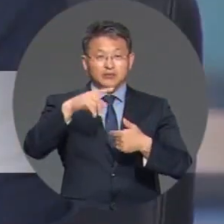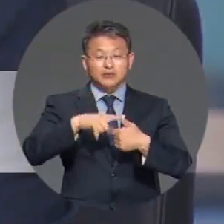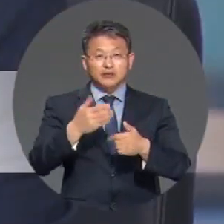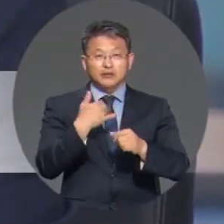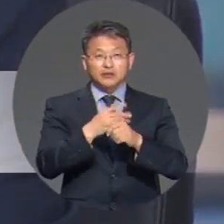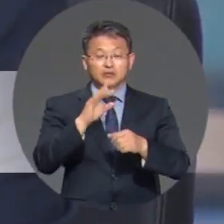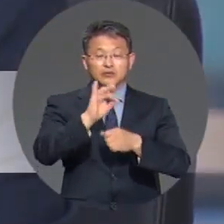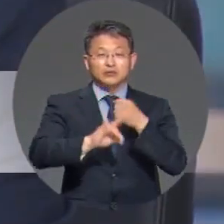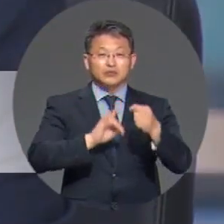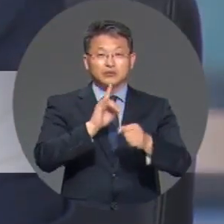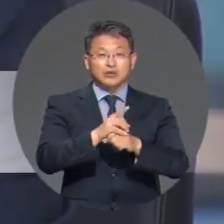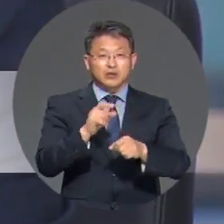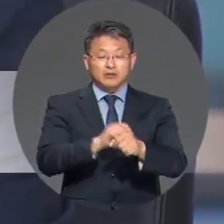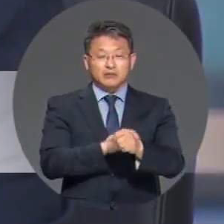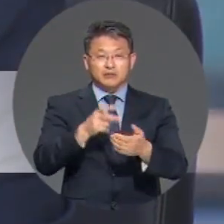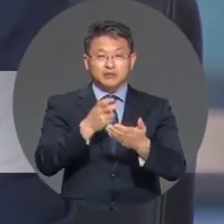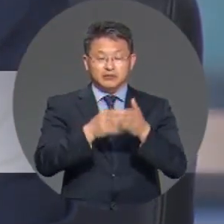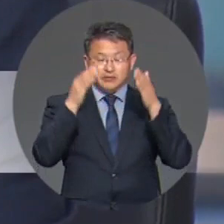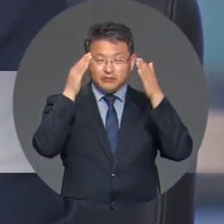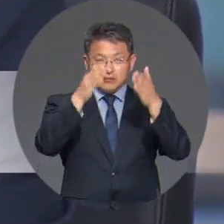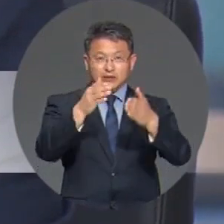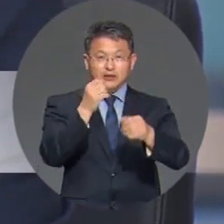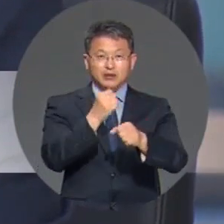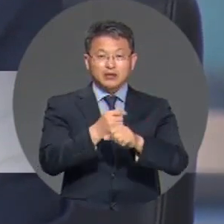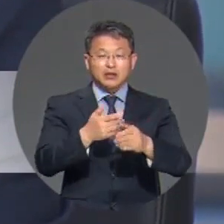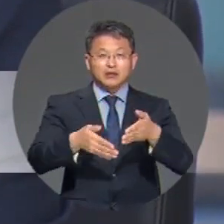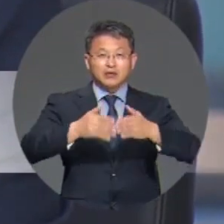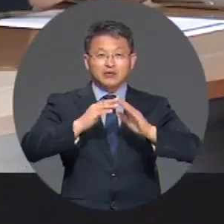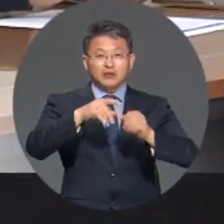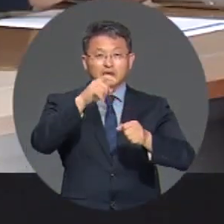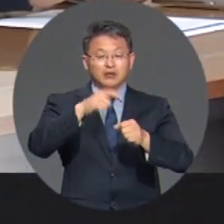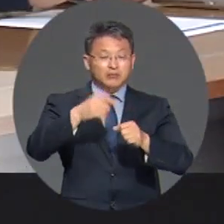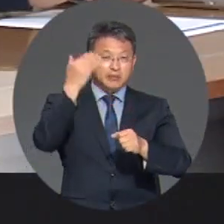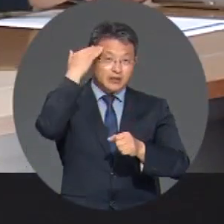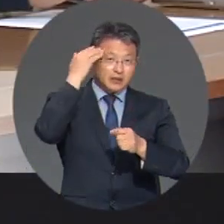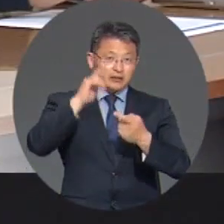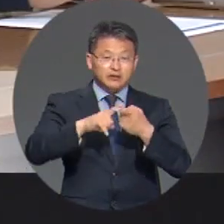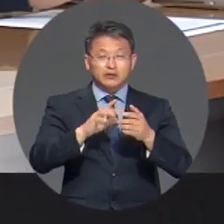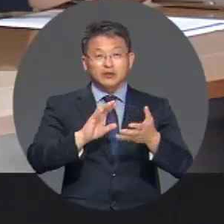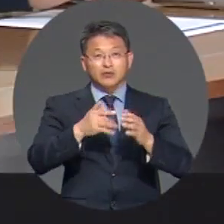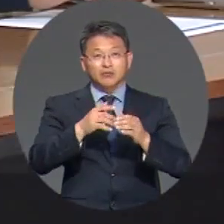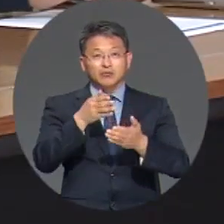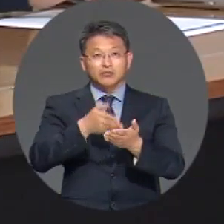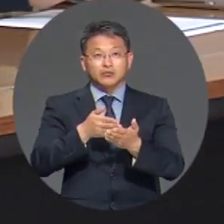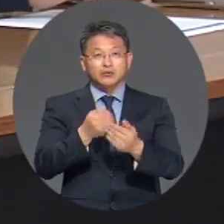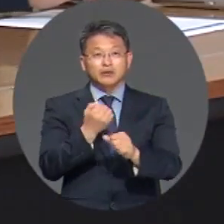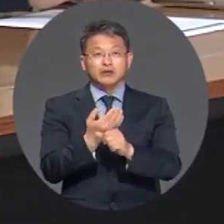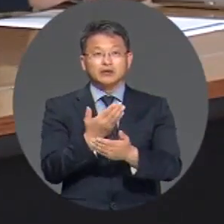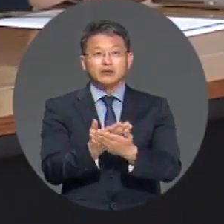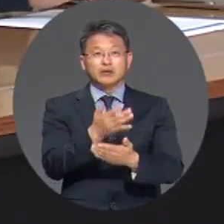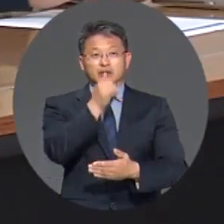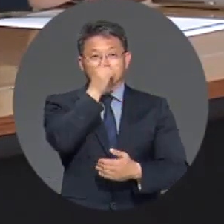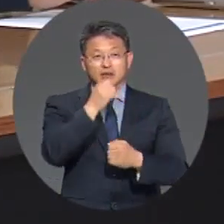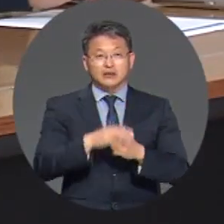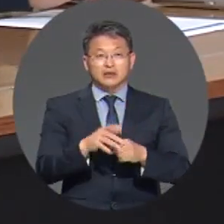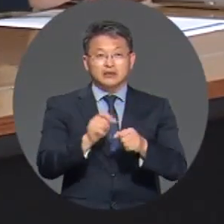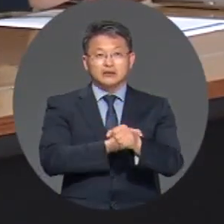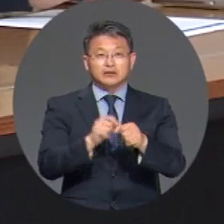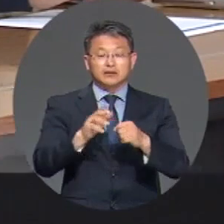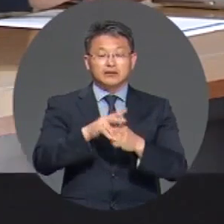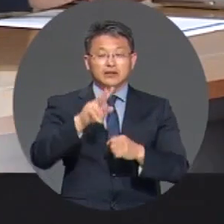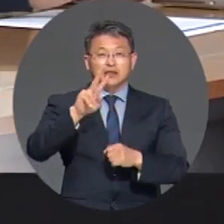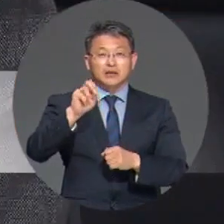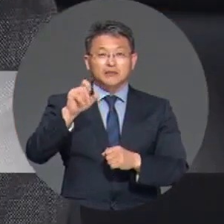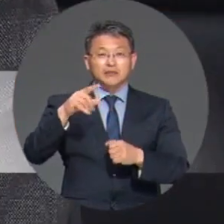먹거리인 우주항공청의 바람직한 방향성과 설립 걸림돌에 대한 심도 있는 보도를 주문했습니다. 특히